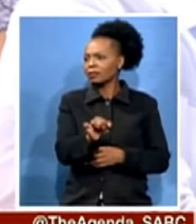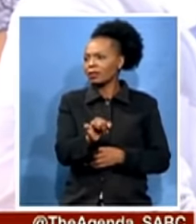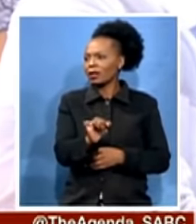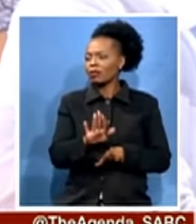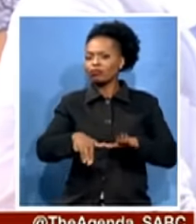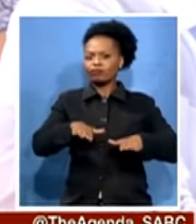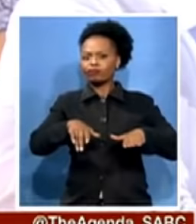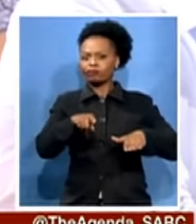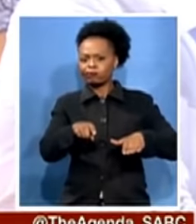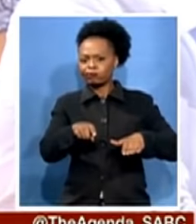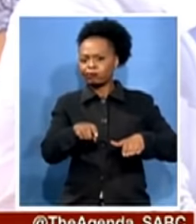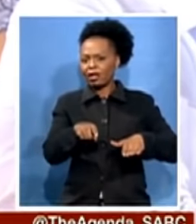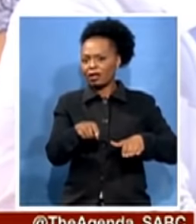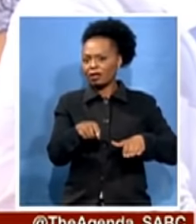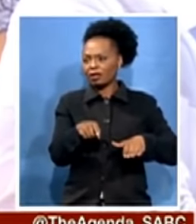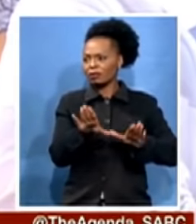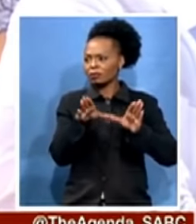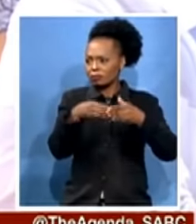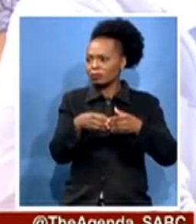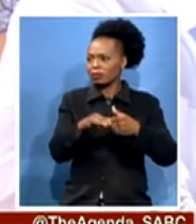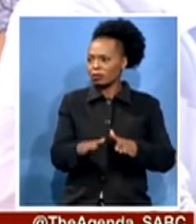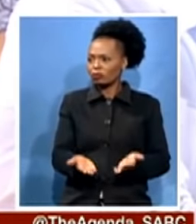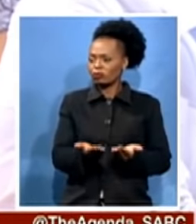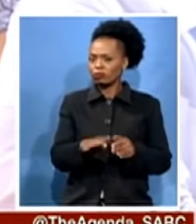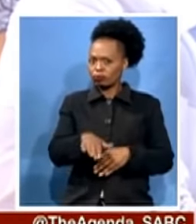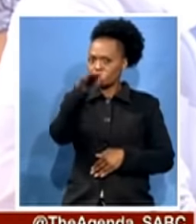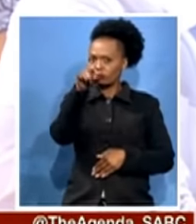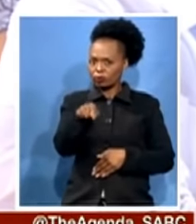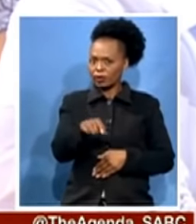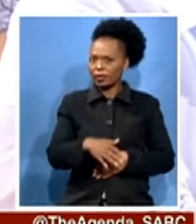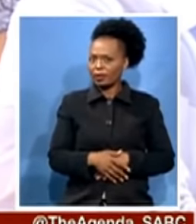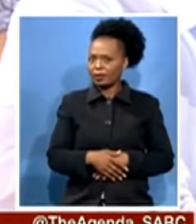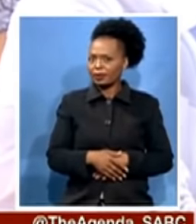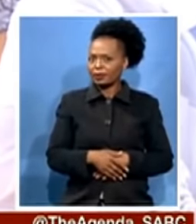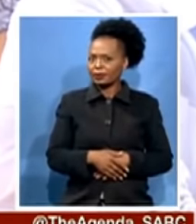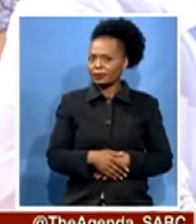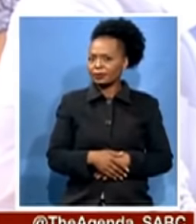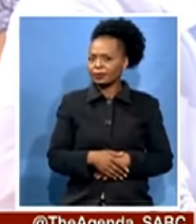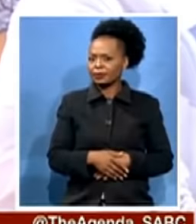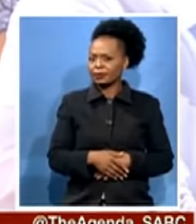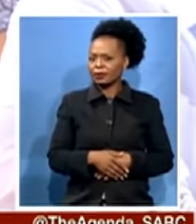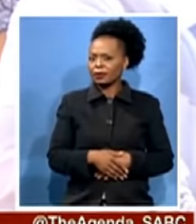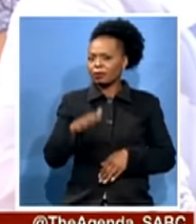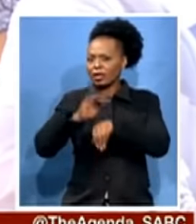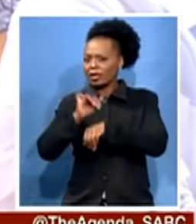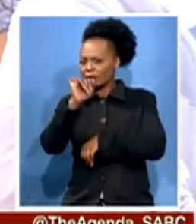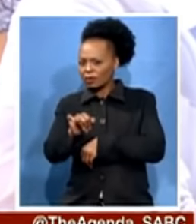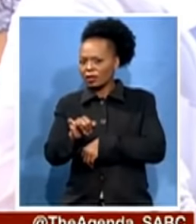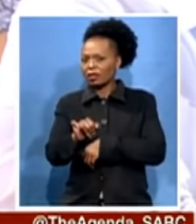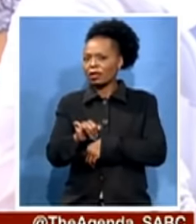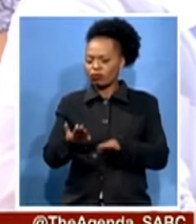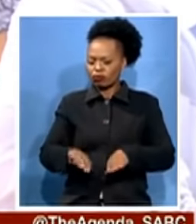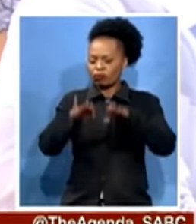ngizonibizela umngani kaLindani okhulelayo kuma scout abahlukaniswe ukuthi ngeyikole omnye ayofunda ngapha nokuthi